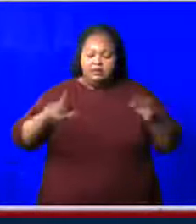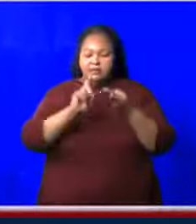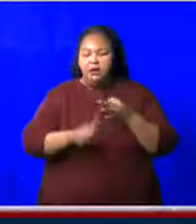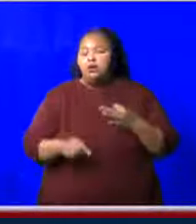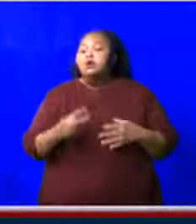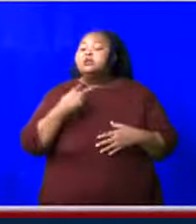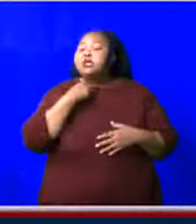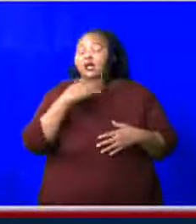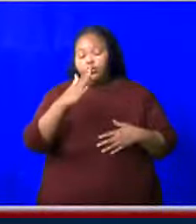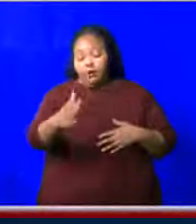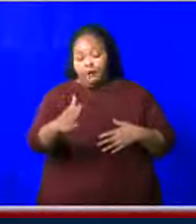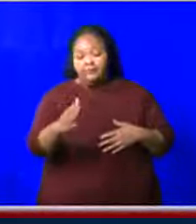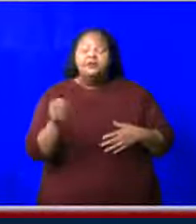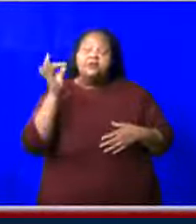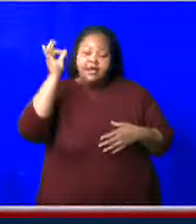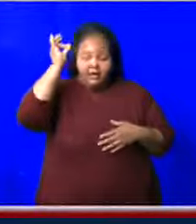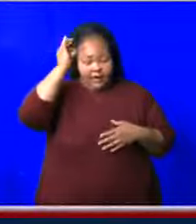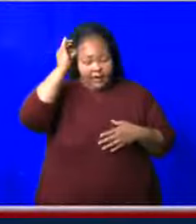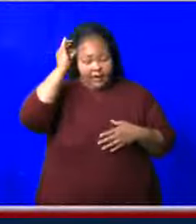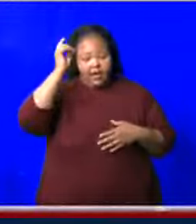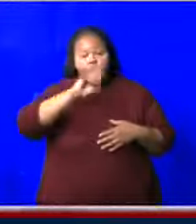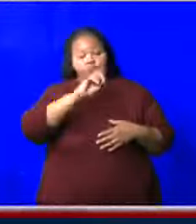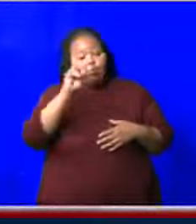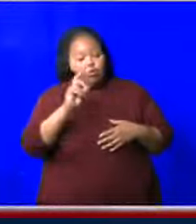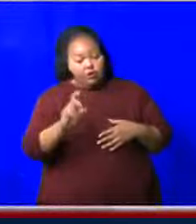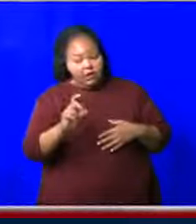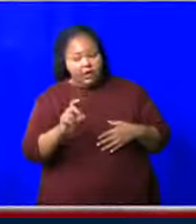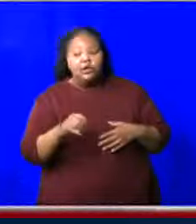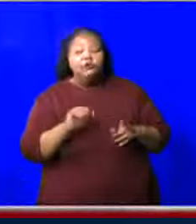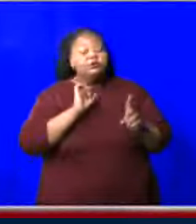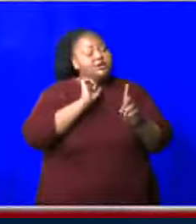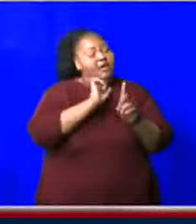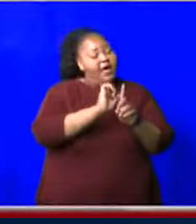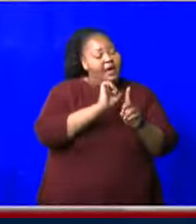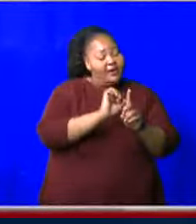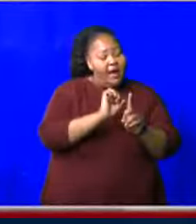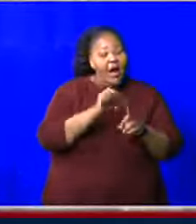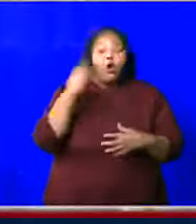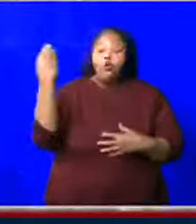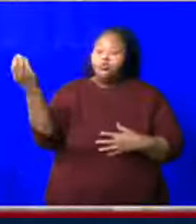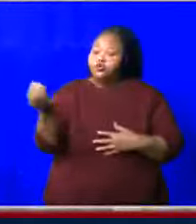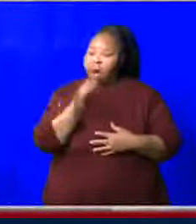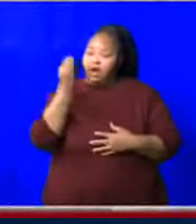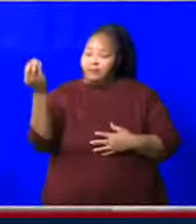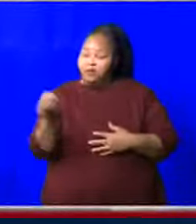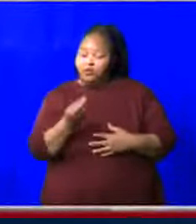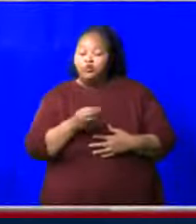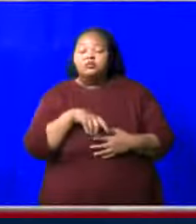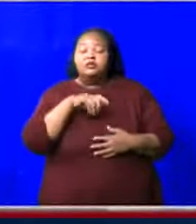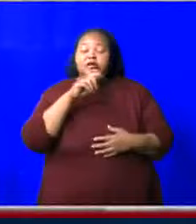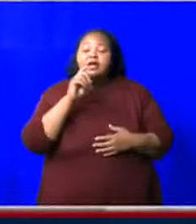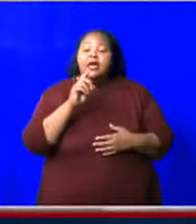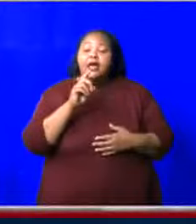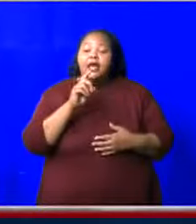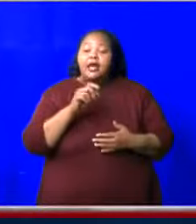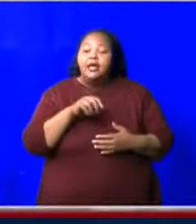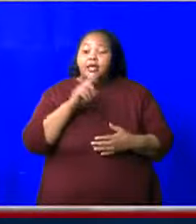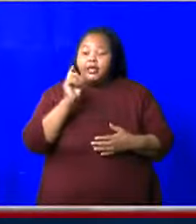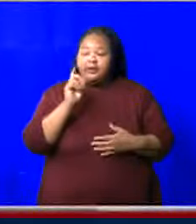ibe seseyabuta kusihlalo ukuthi njengoba ingishampeni ekudwebeni luhlobo lolukhethekile lwetinhlandi lulwatiwa